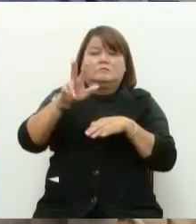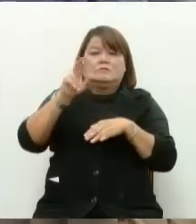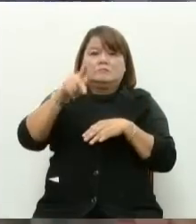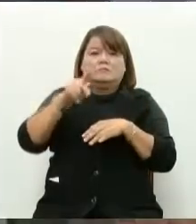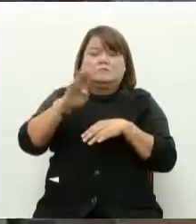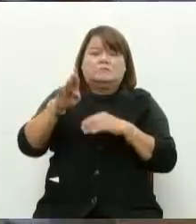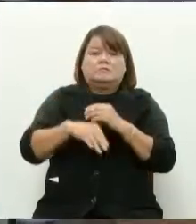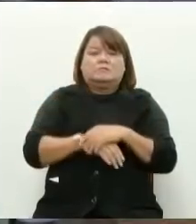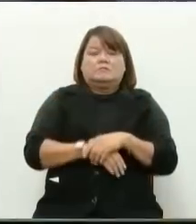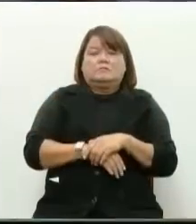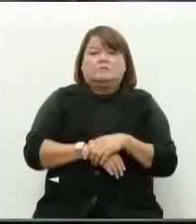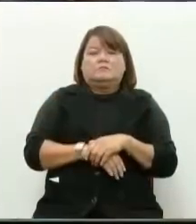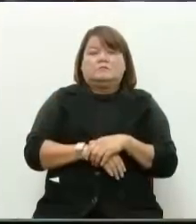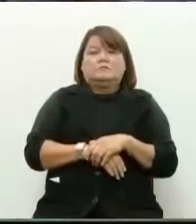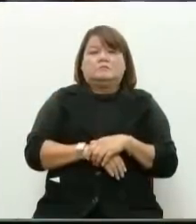ท่านครับ